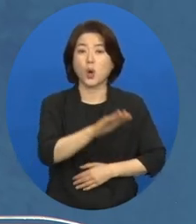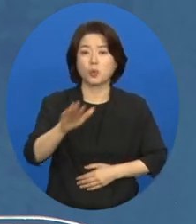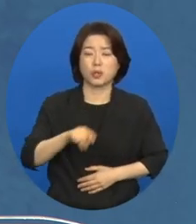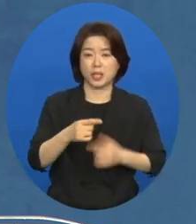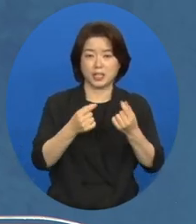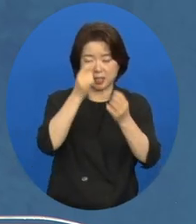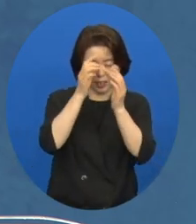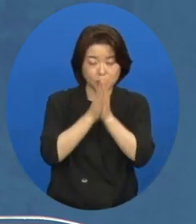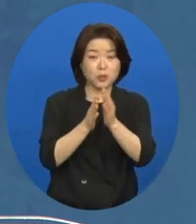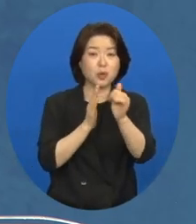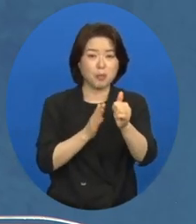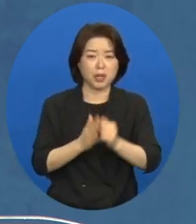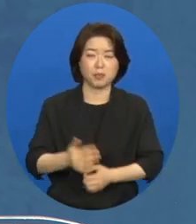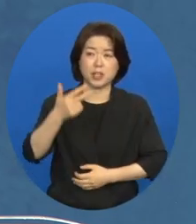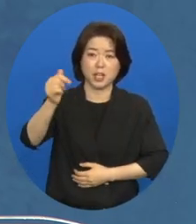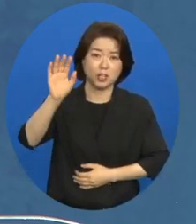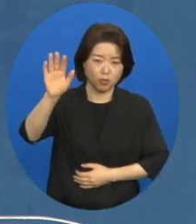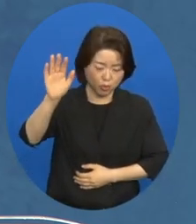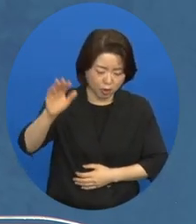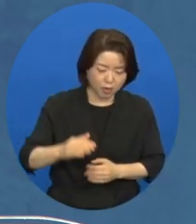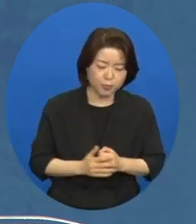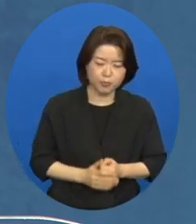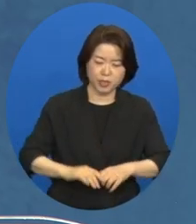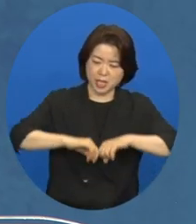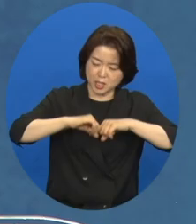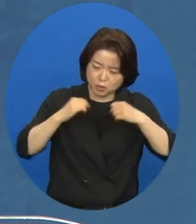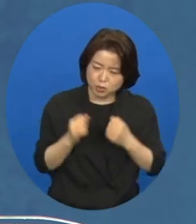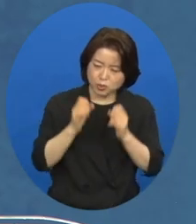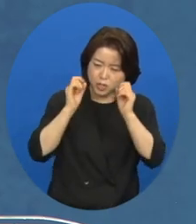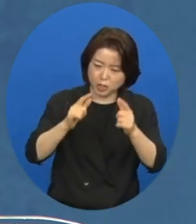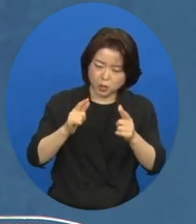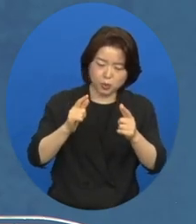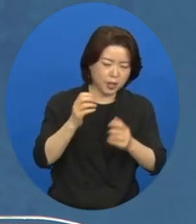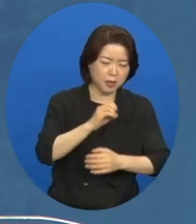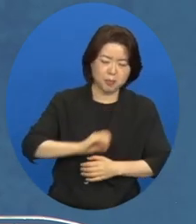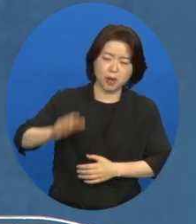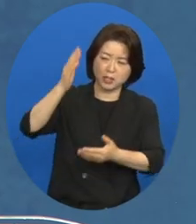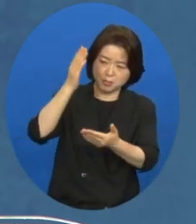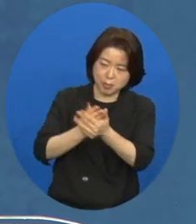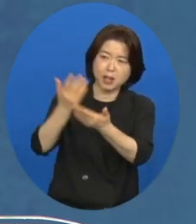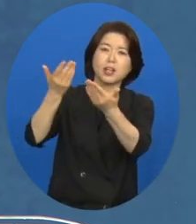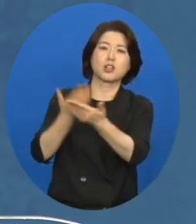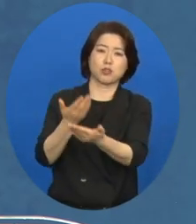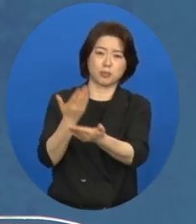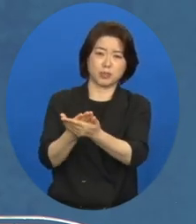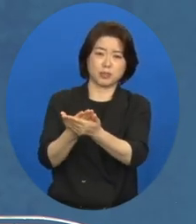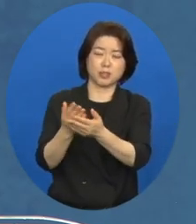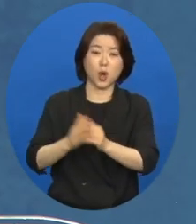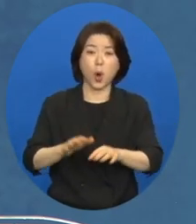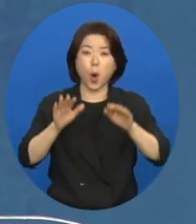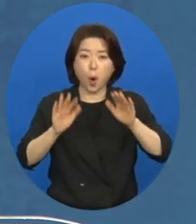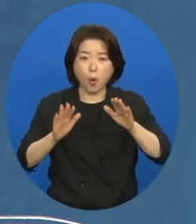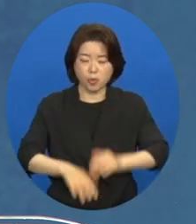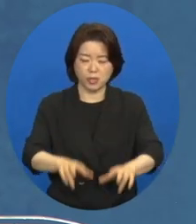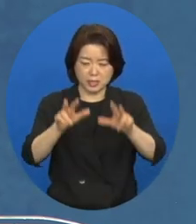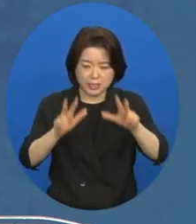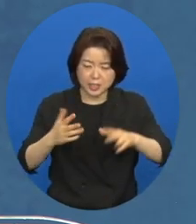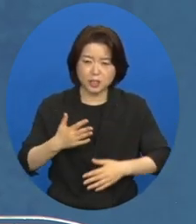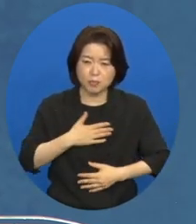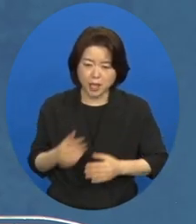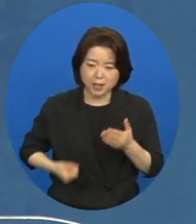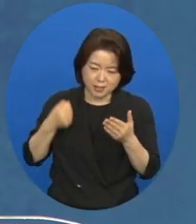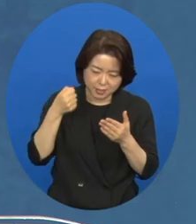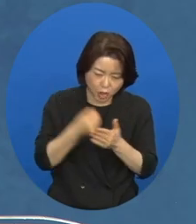이렇게 기도했으면 좋겠습니다. 주여 순종의 기회를 놓치지 않게 하여 주시옵소서. 오늘 지금 나의